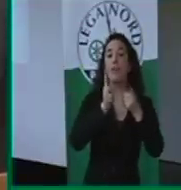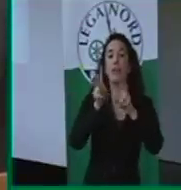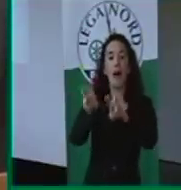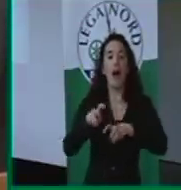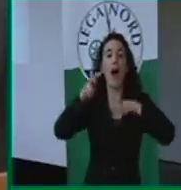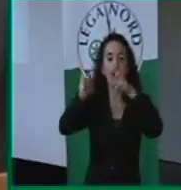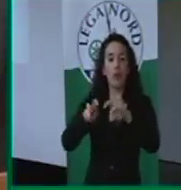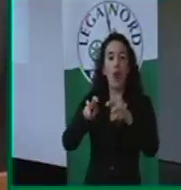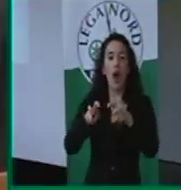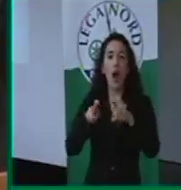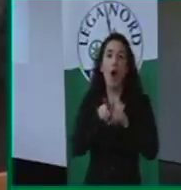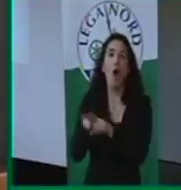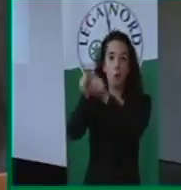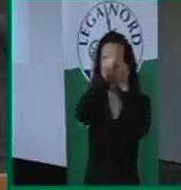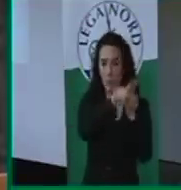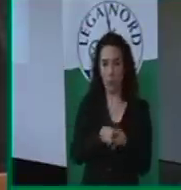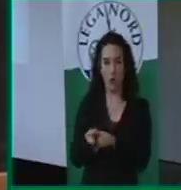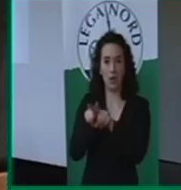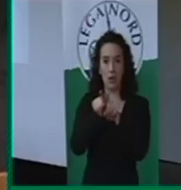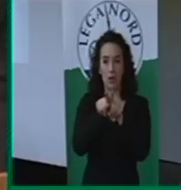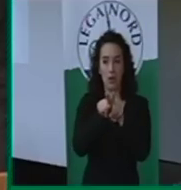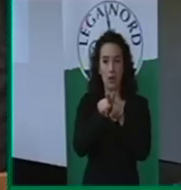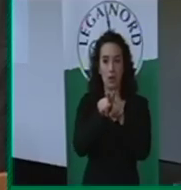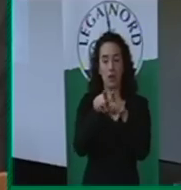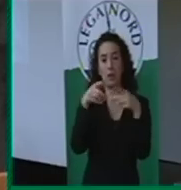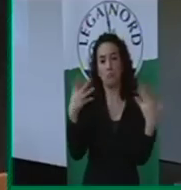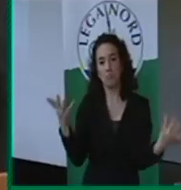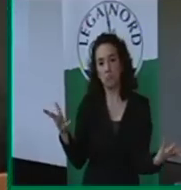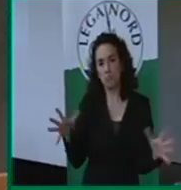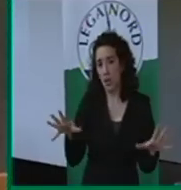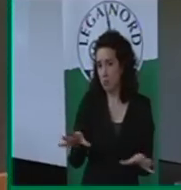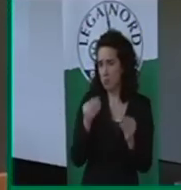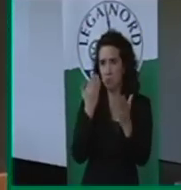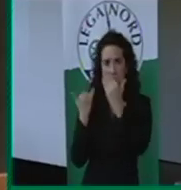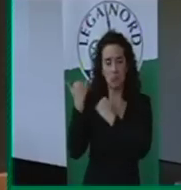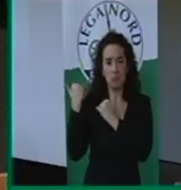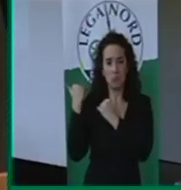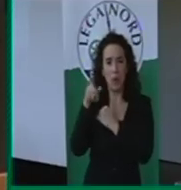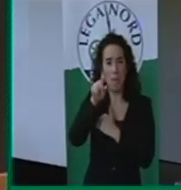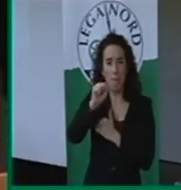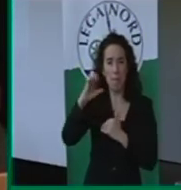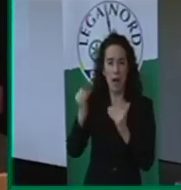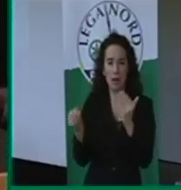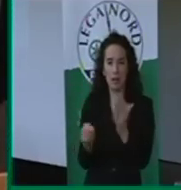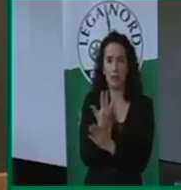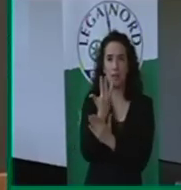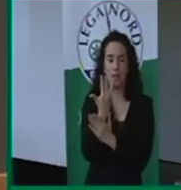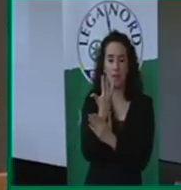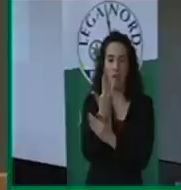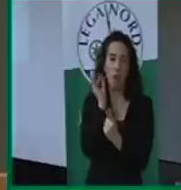com comune è stata creata inizialmente con con un obiettivo